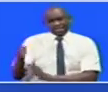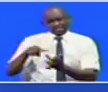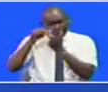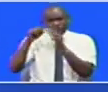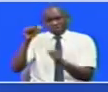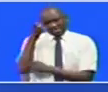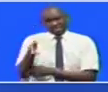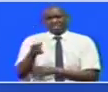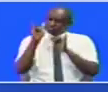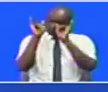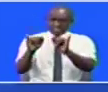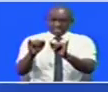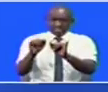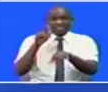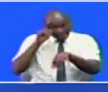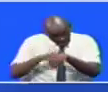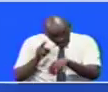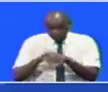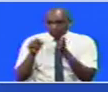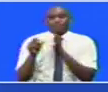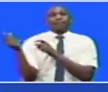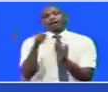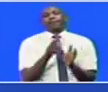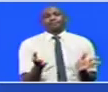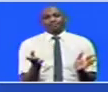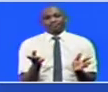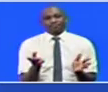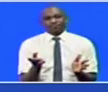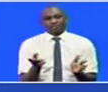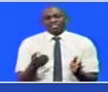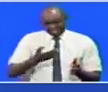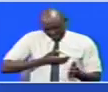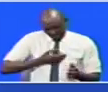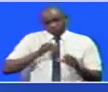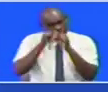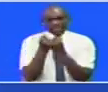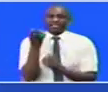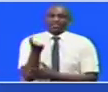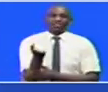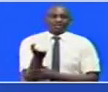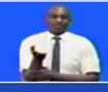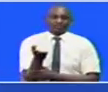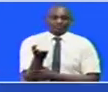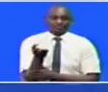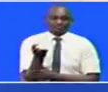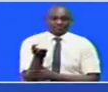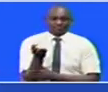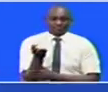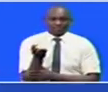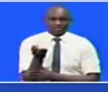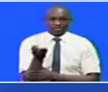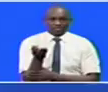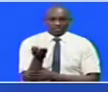only come when they are needed. We are a civil society. We don't want too much